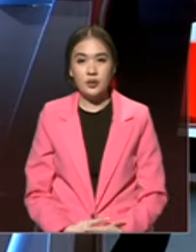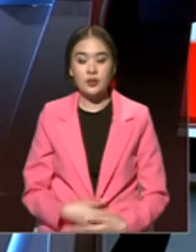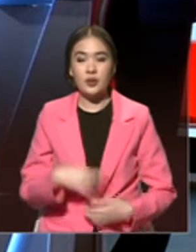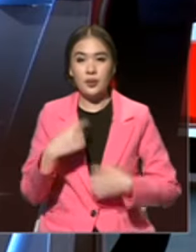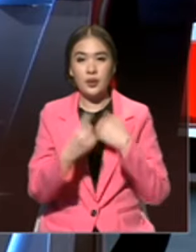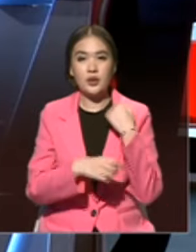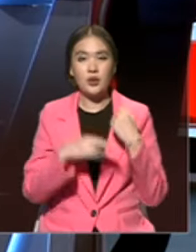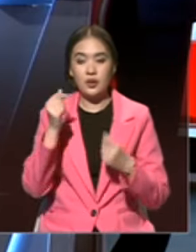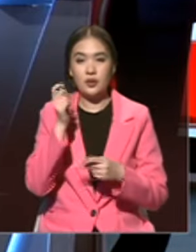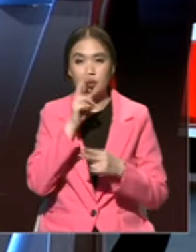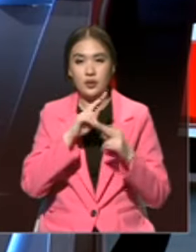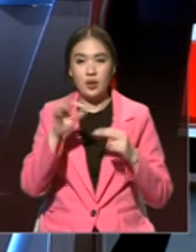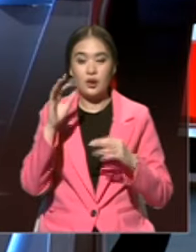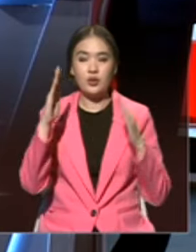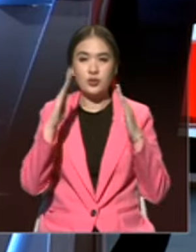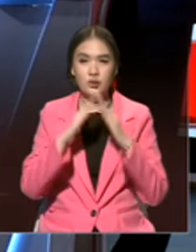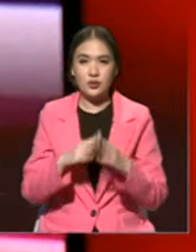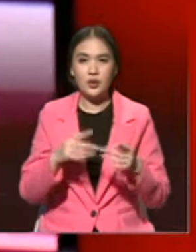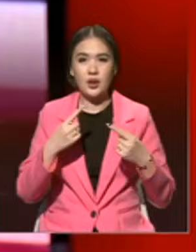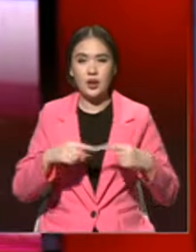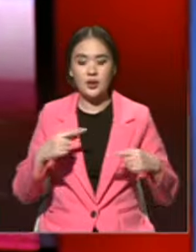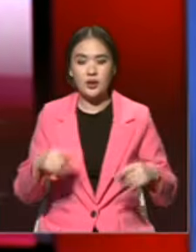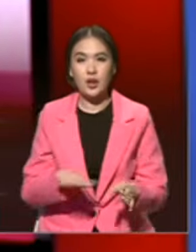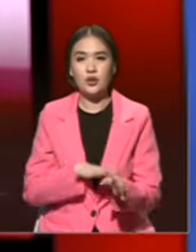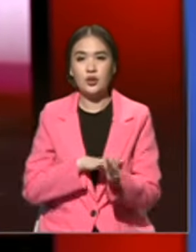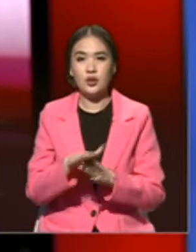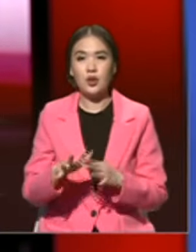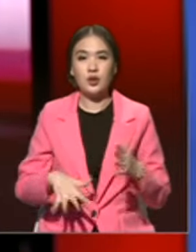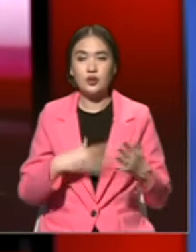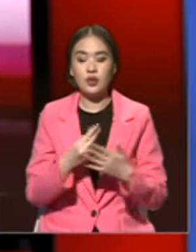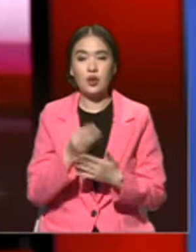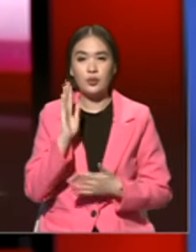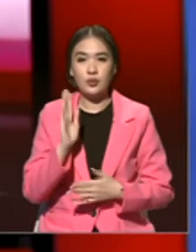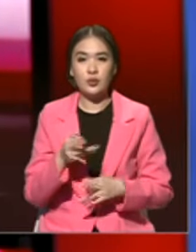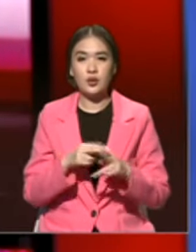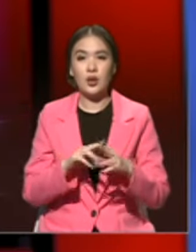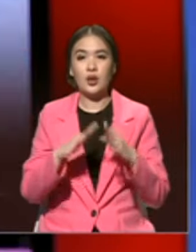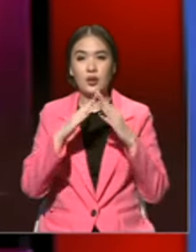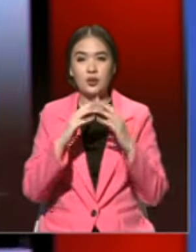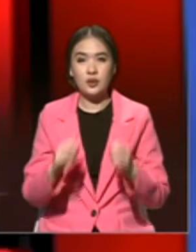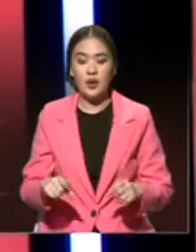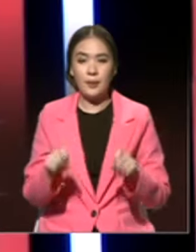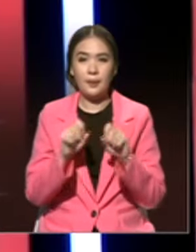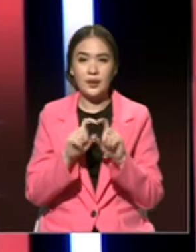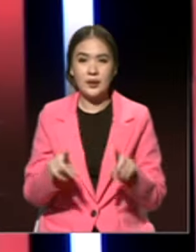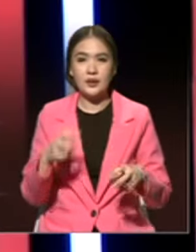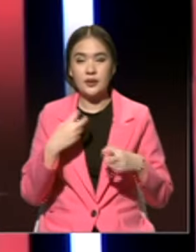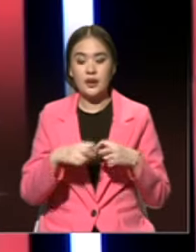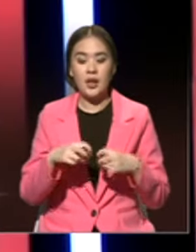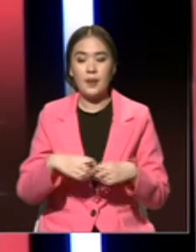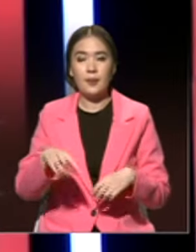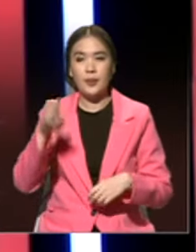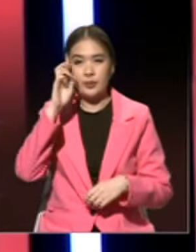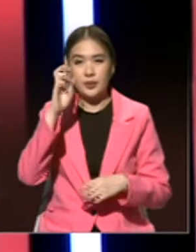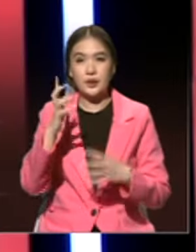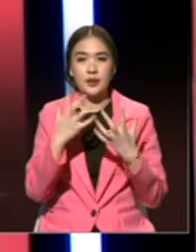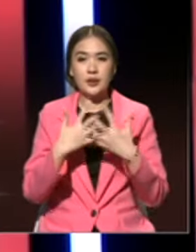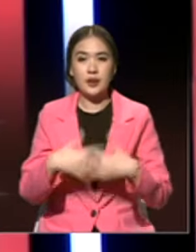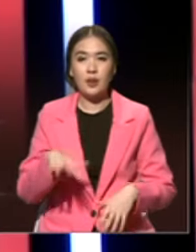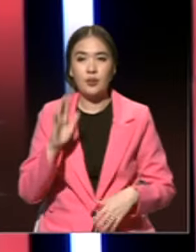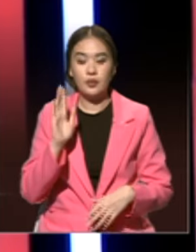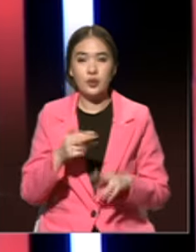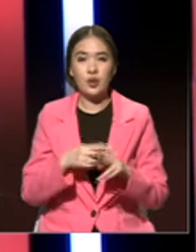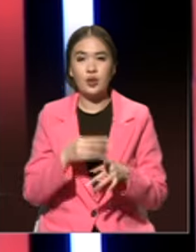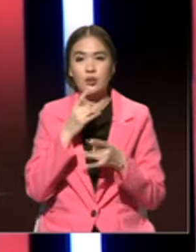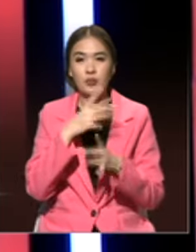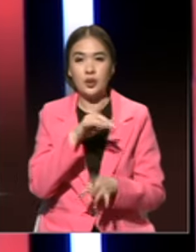Материалдық шығын, үй мәселесі, басқасы болсын, толығымен өтеледі. Қираған үйлер, құлаған мектептер болсын, мемлекет салады. Одан кейін кез келген